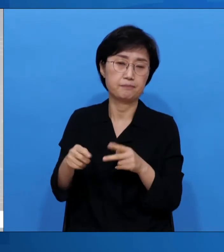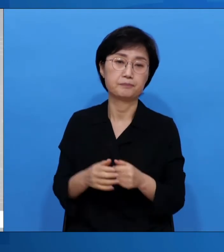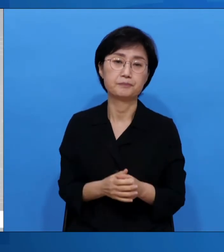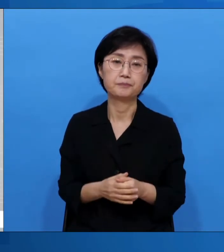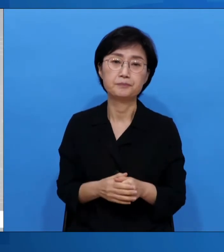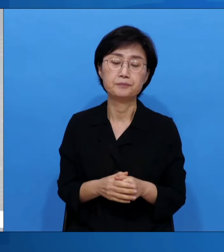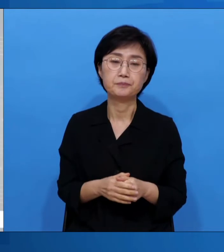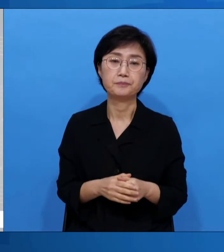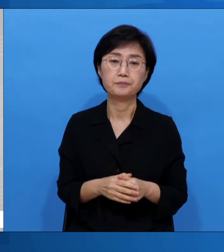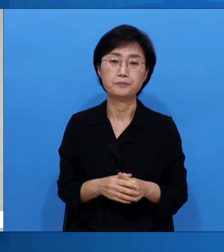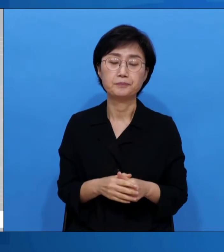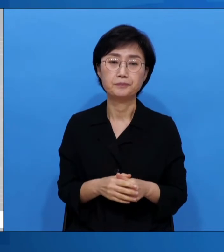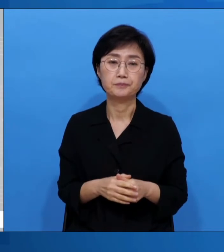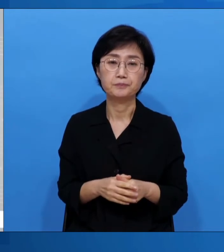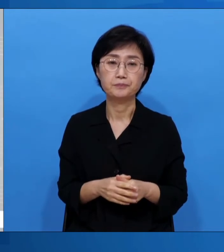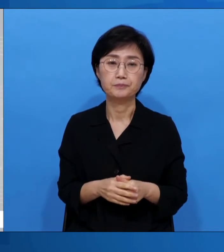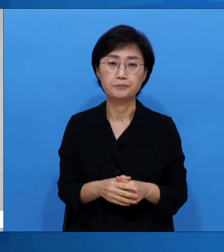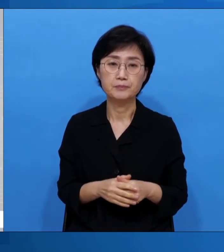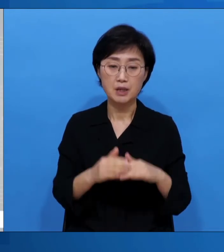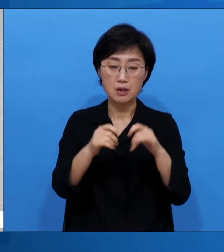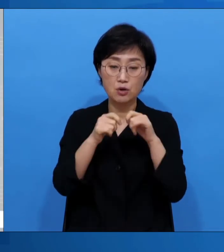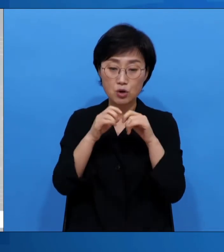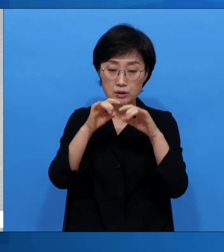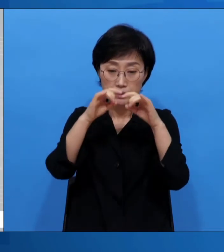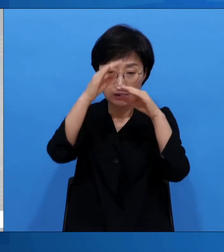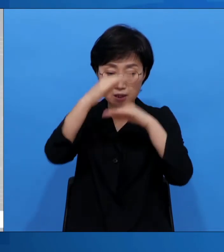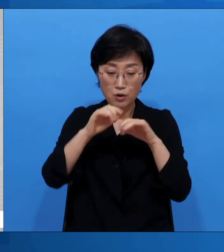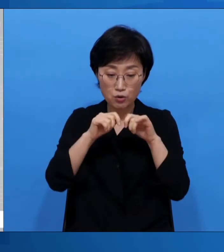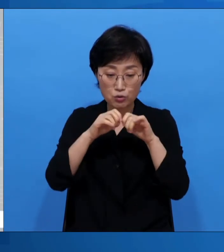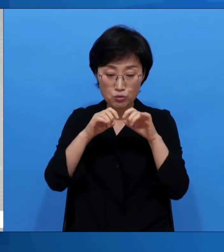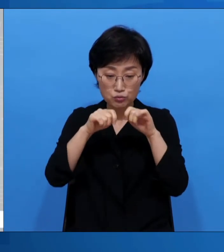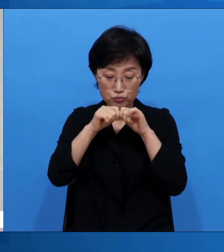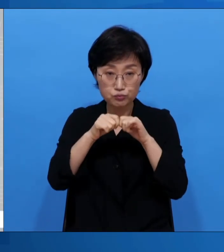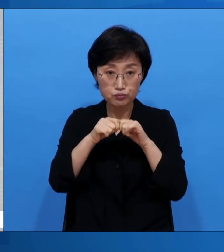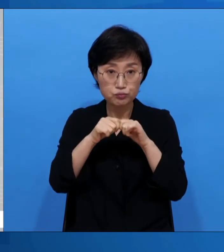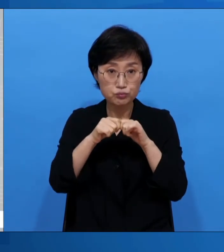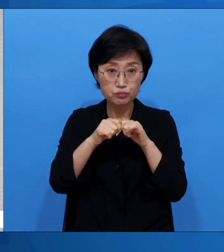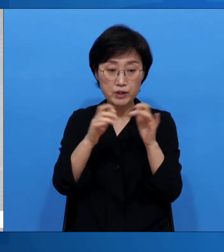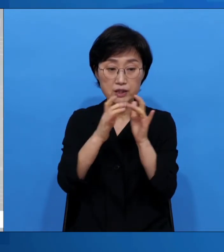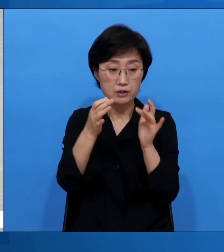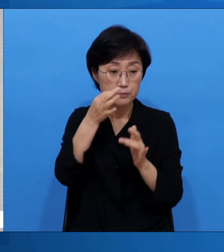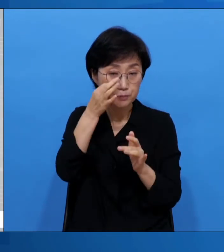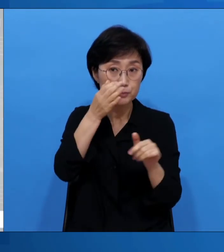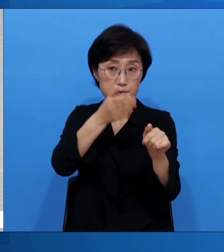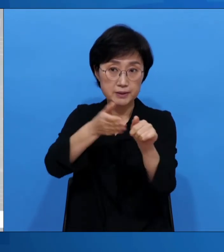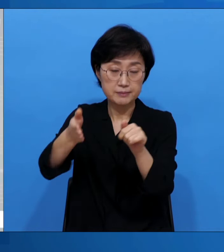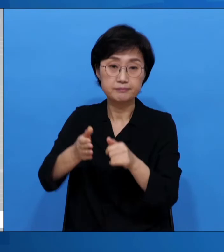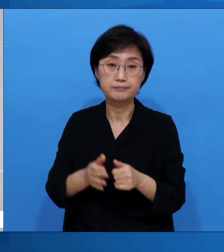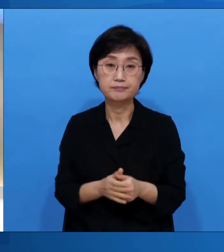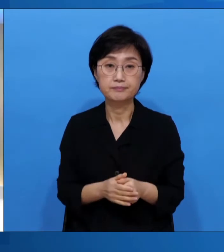귀속됩니다. 자세한 사항은 wea.kr에서 확인할 수 있습니다.